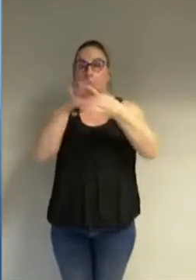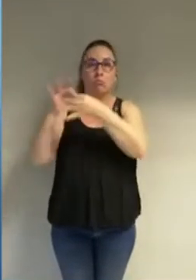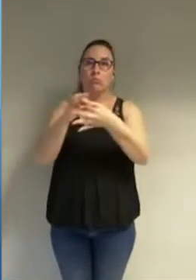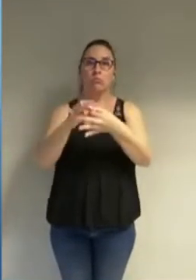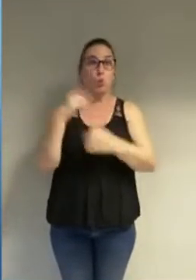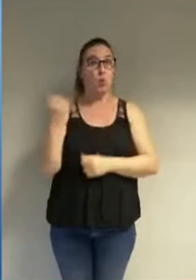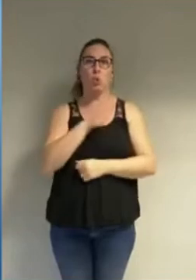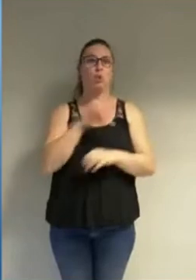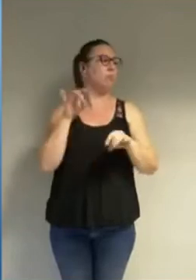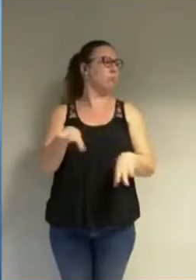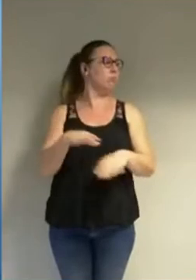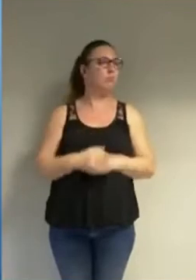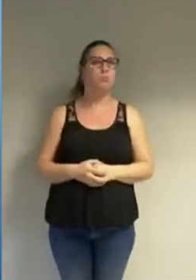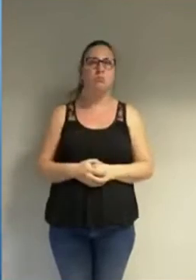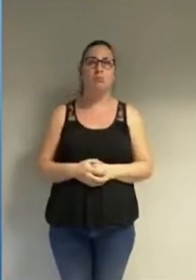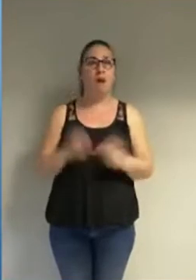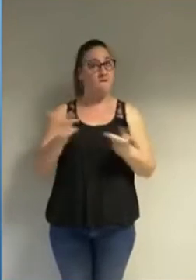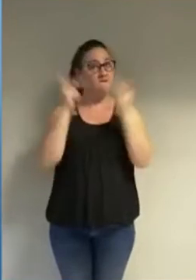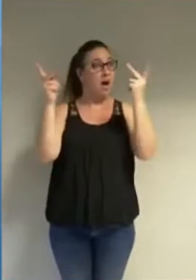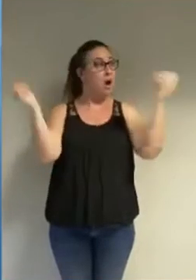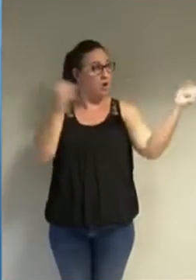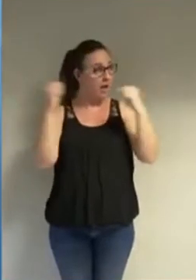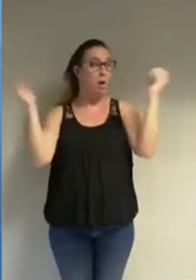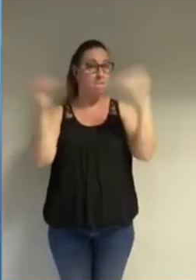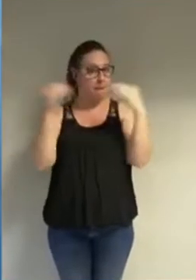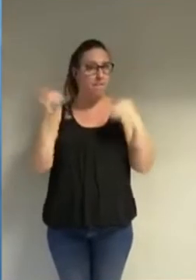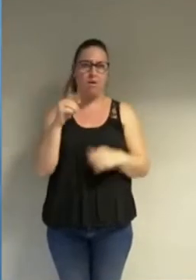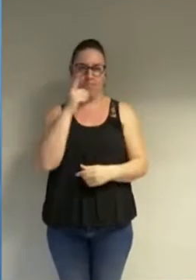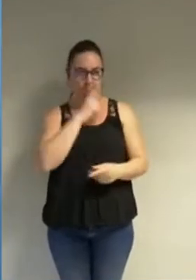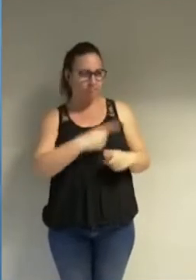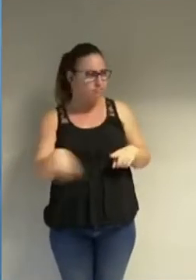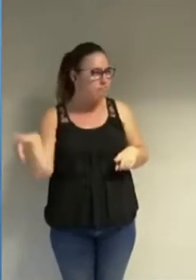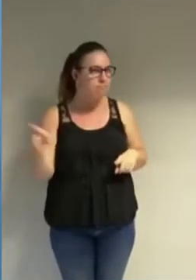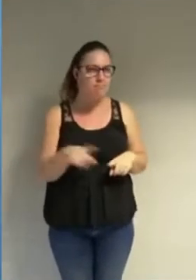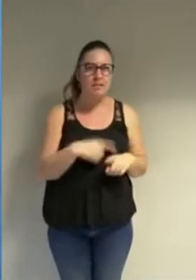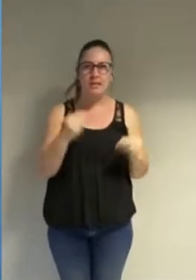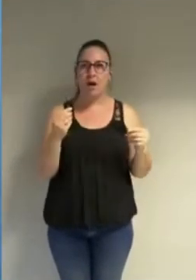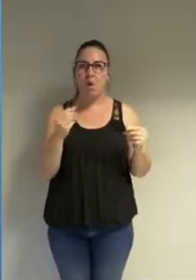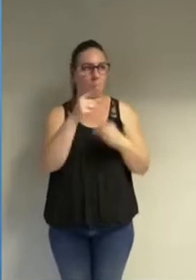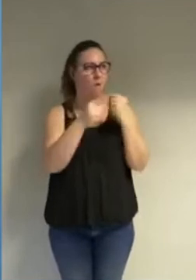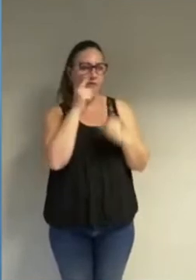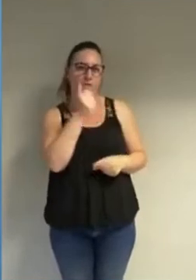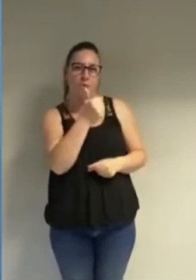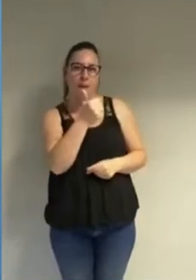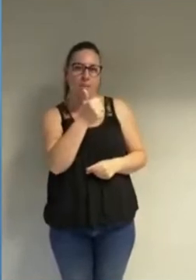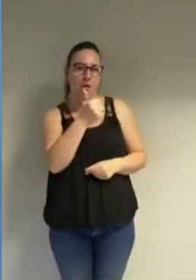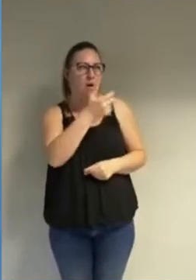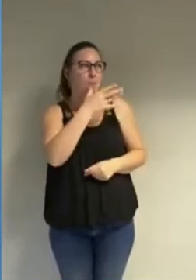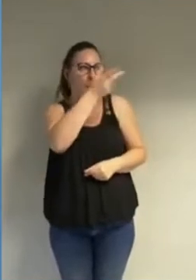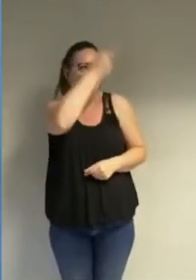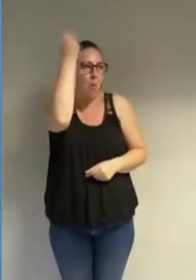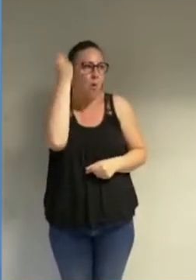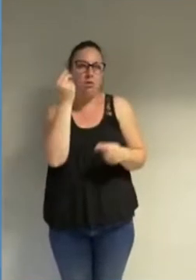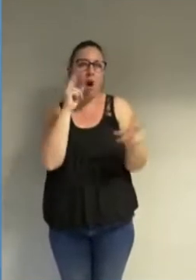à respecter des valeurs communes. C'est quelque chose qui est étrange, étranger à votre entendement. Votre